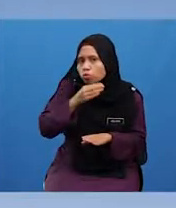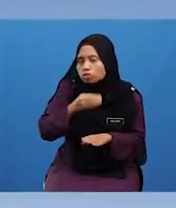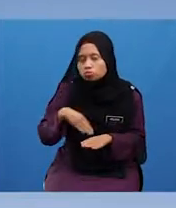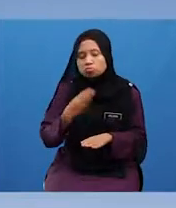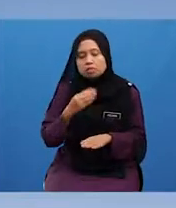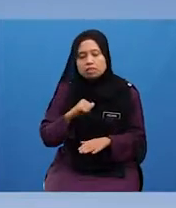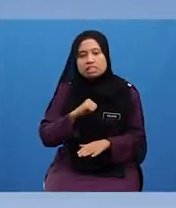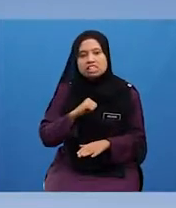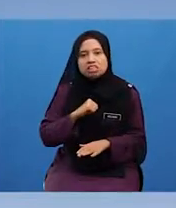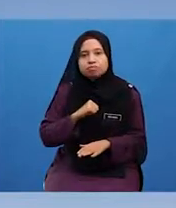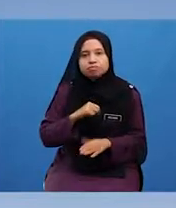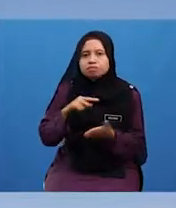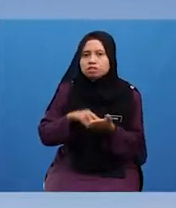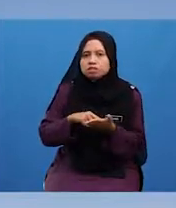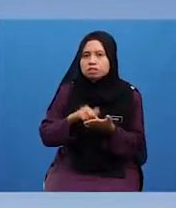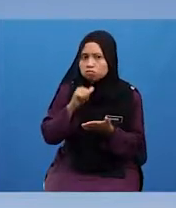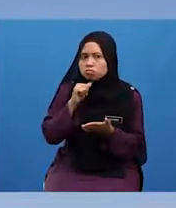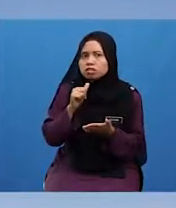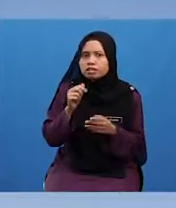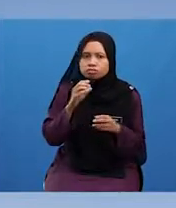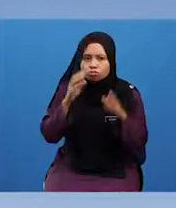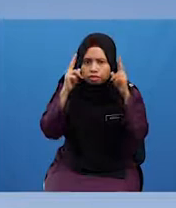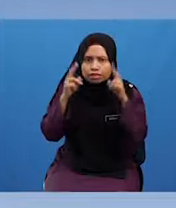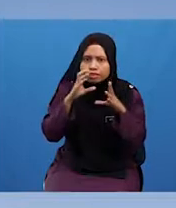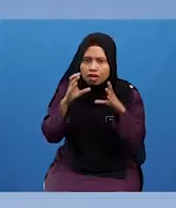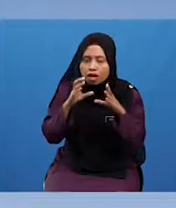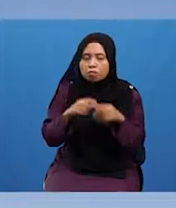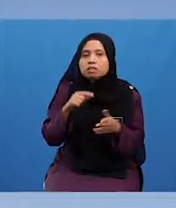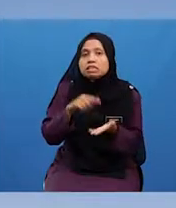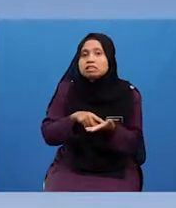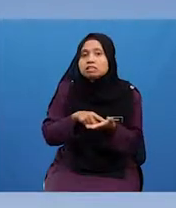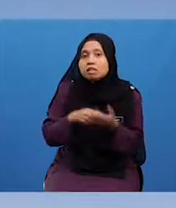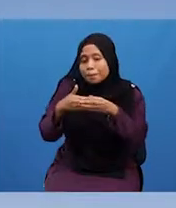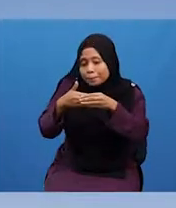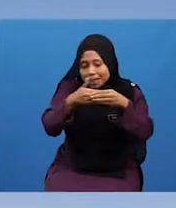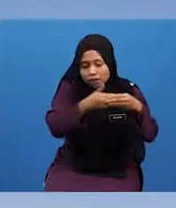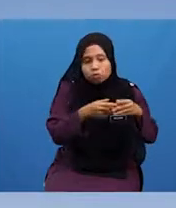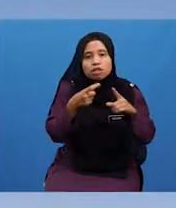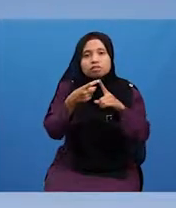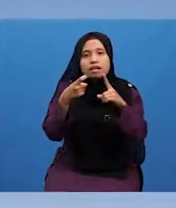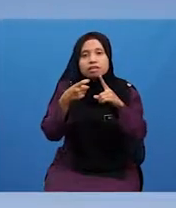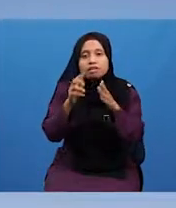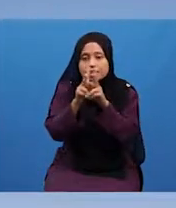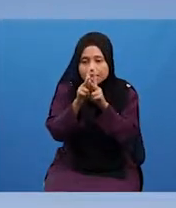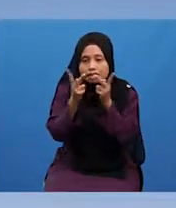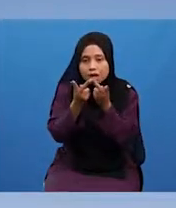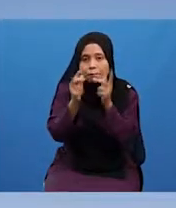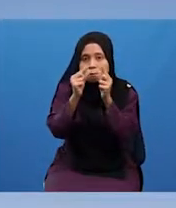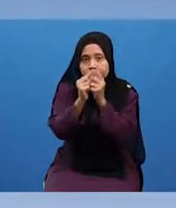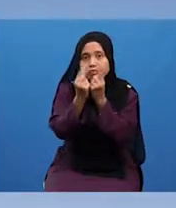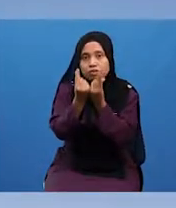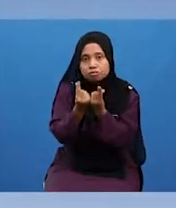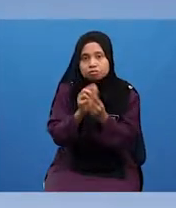diri. Ini bukan kata-kata ustazah. Ini adalah panduan daripada kitab Al-Quran.